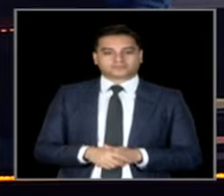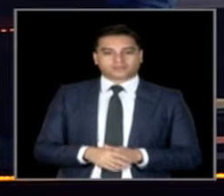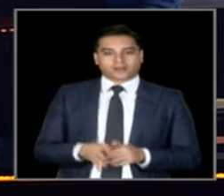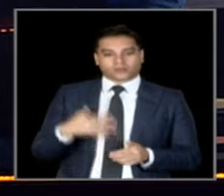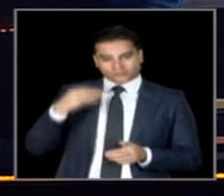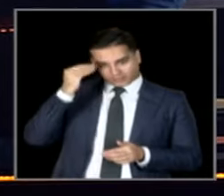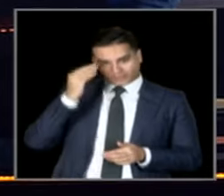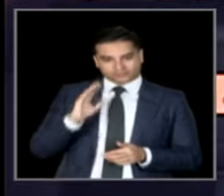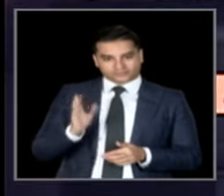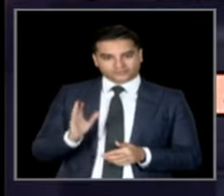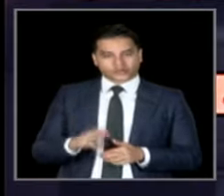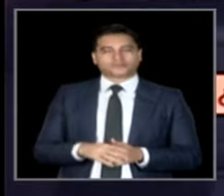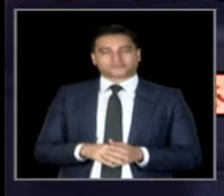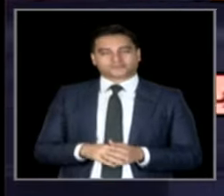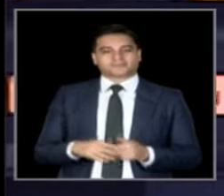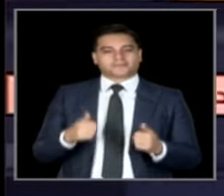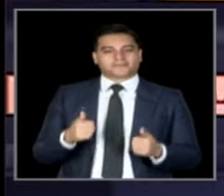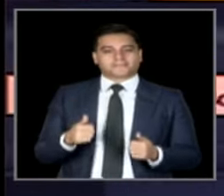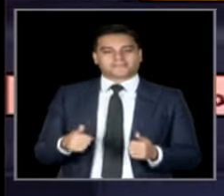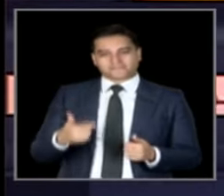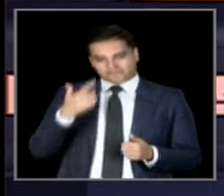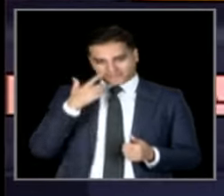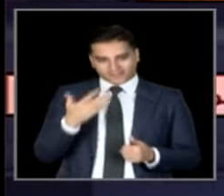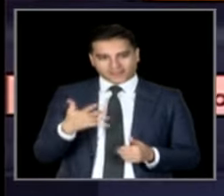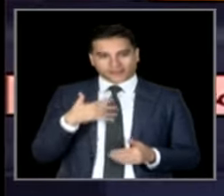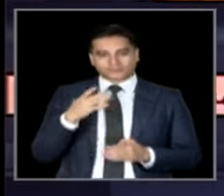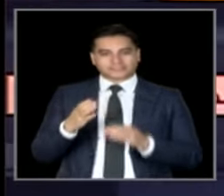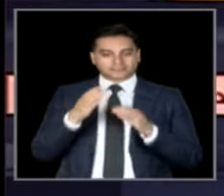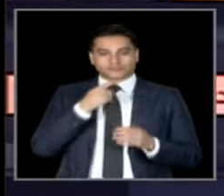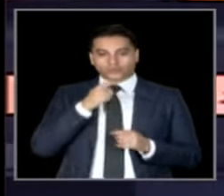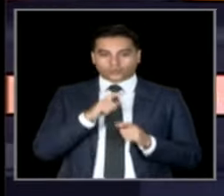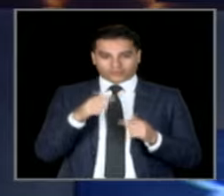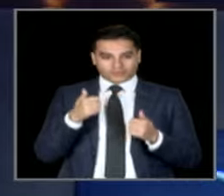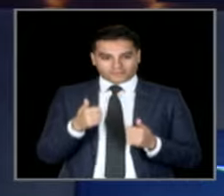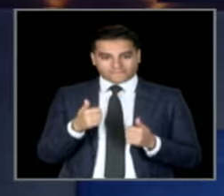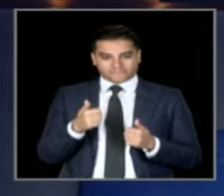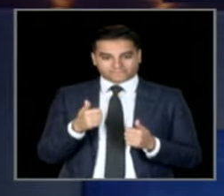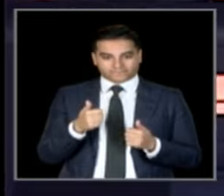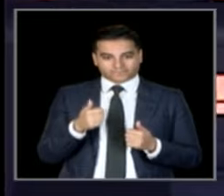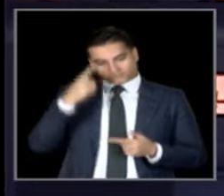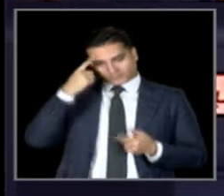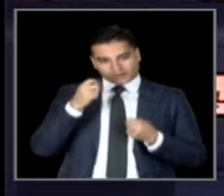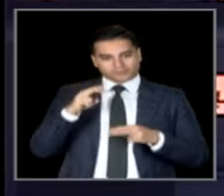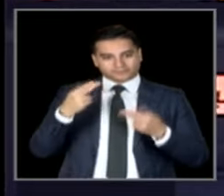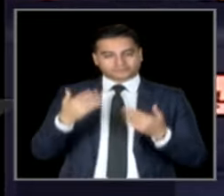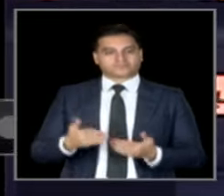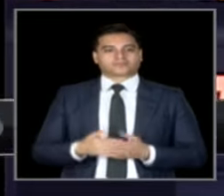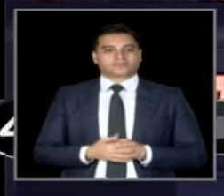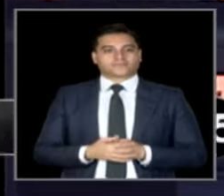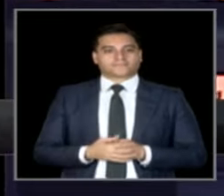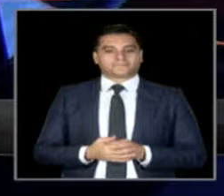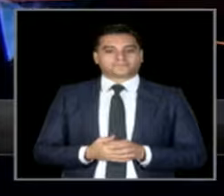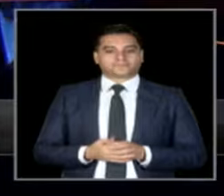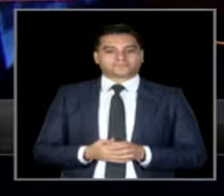عايز تعرف مش عايز تعرف؟ تمام، عايز الإجابات بصوت واضح إن شاء الله. تحت الضغط